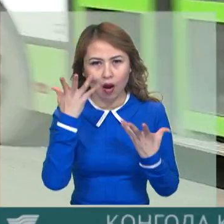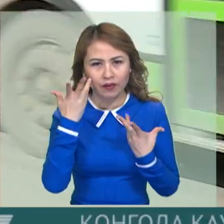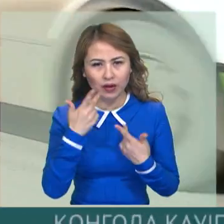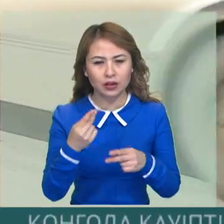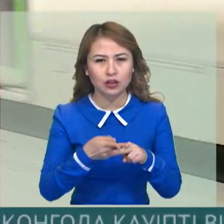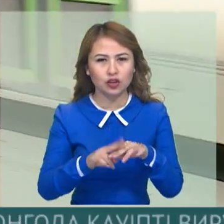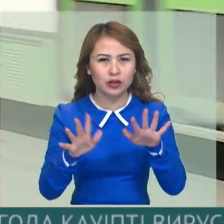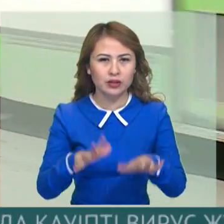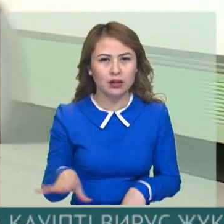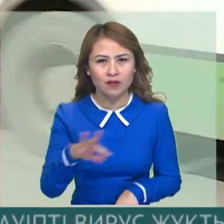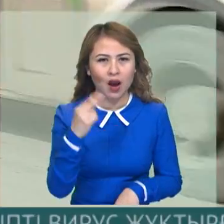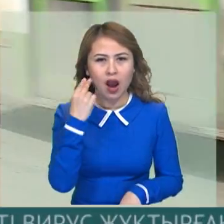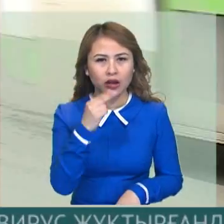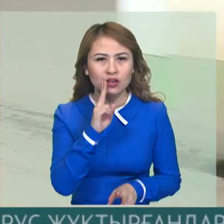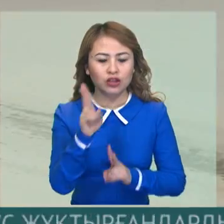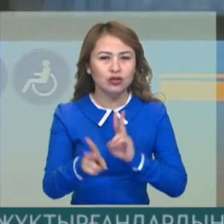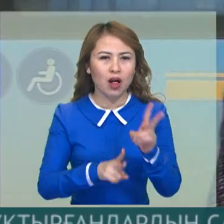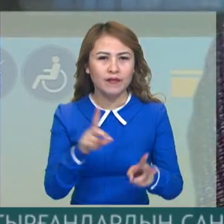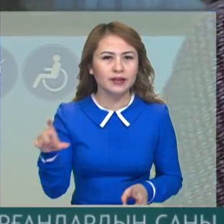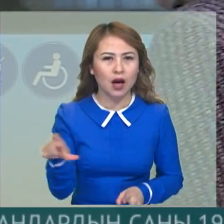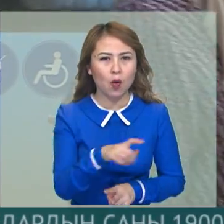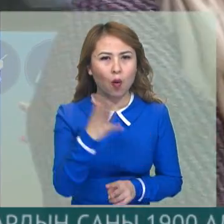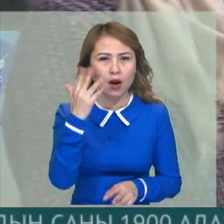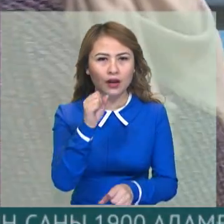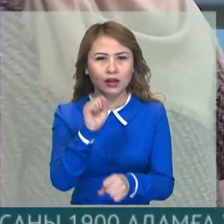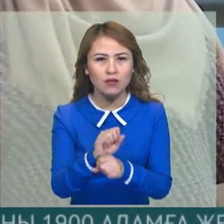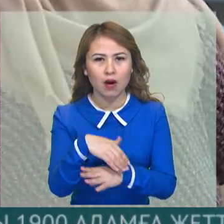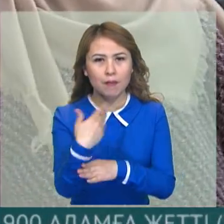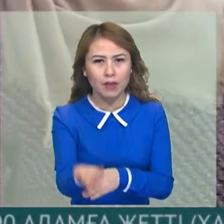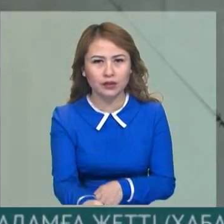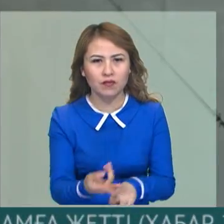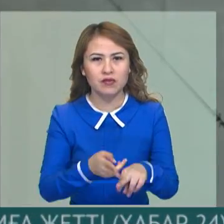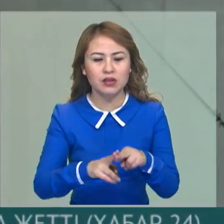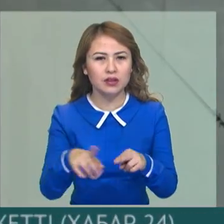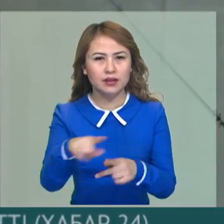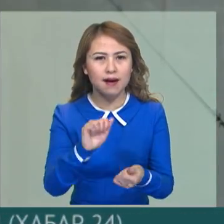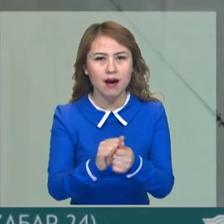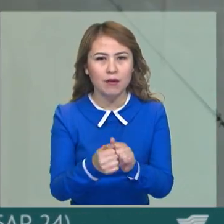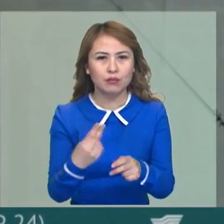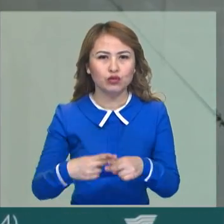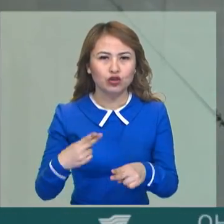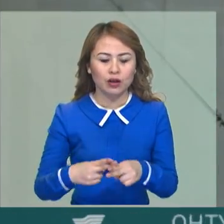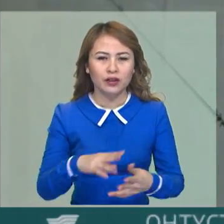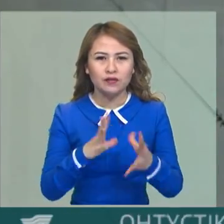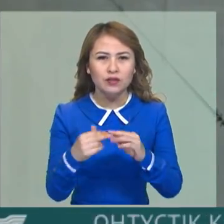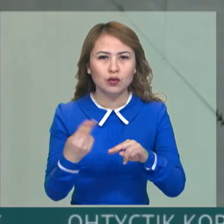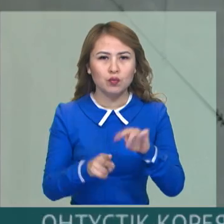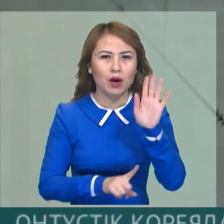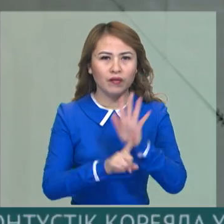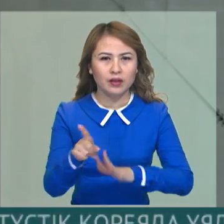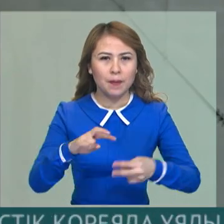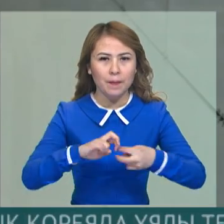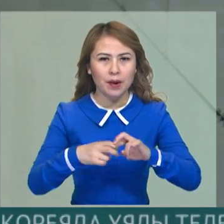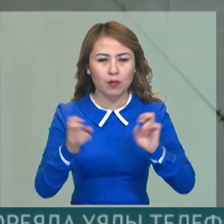мекеме жолдың сапасына шағымданып отыр. Аялдамаға келіп пандусты түсіруге жол жиегіндегі тастар кедергі дейді. Обастанақ бұл